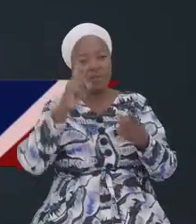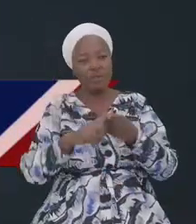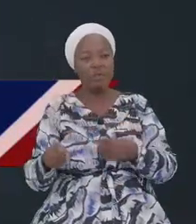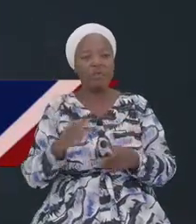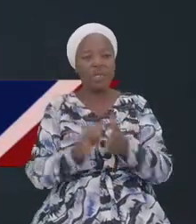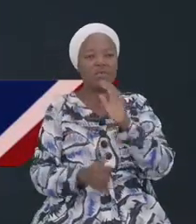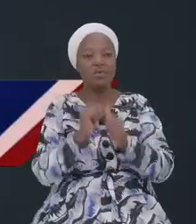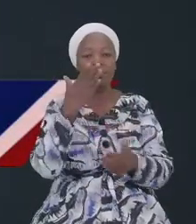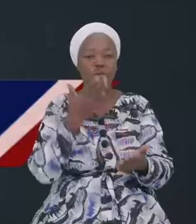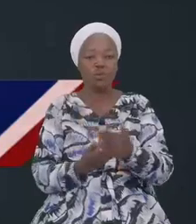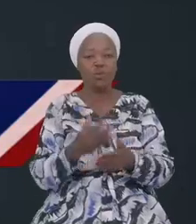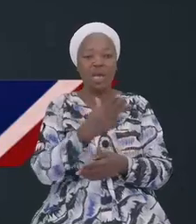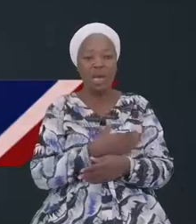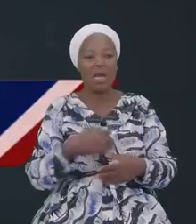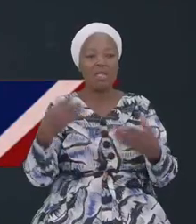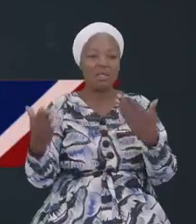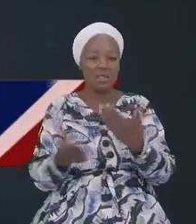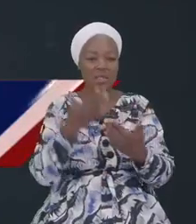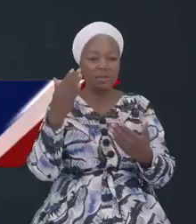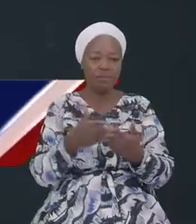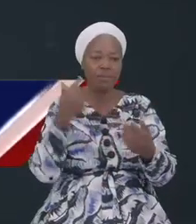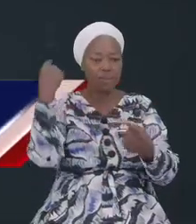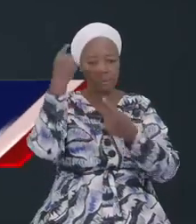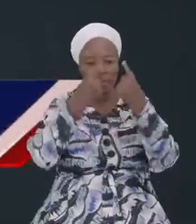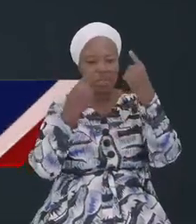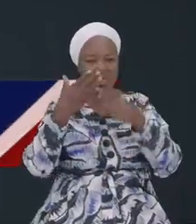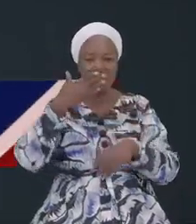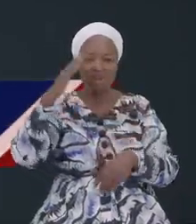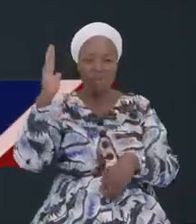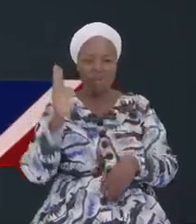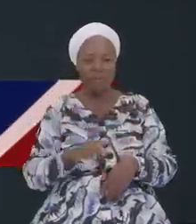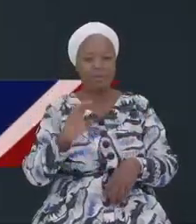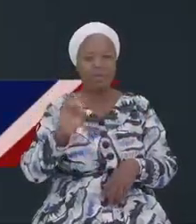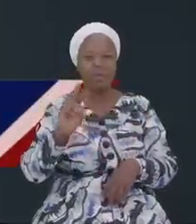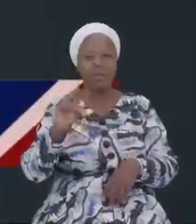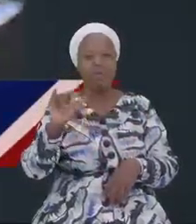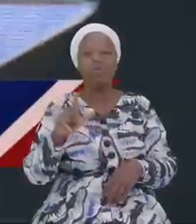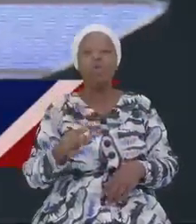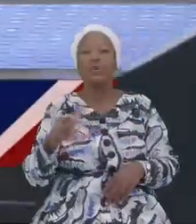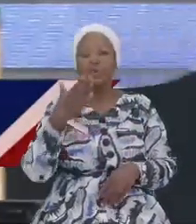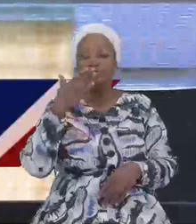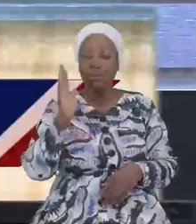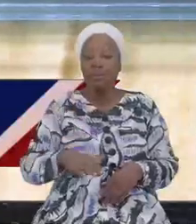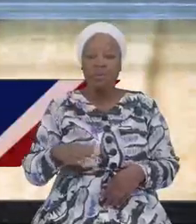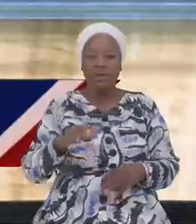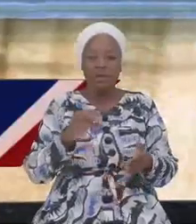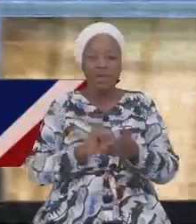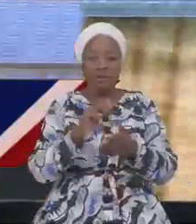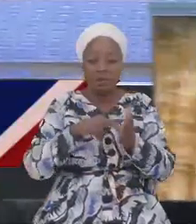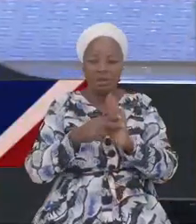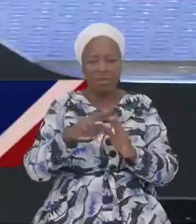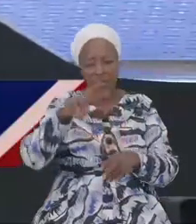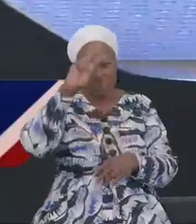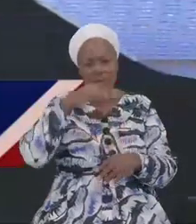qui concerne le mal. Cela veut dire l'ignorance du mal. Vous vous comportez comme